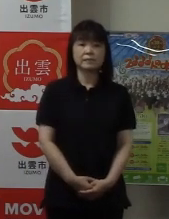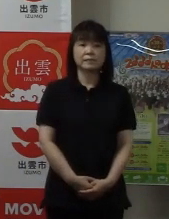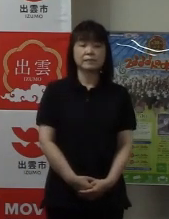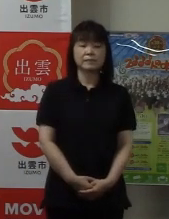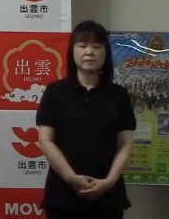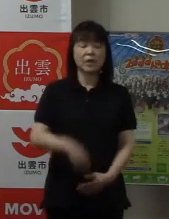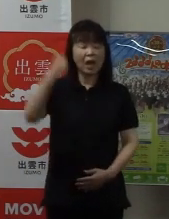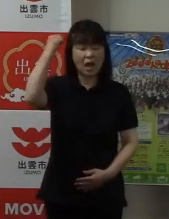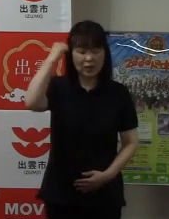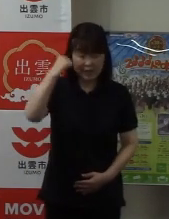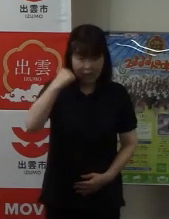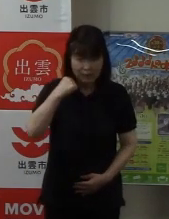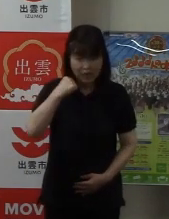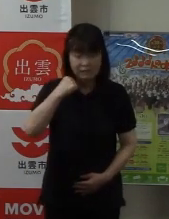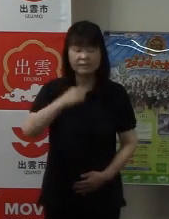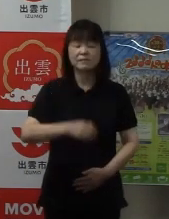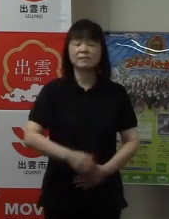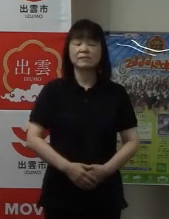おはようございます。